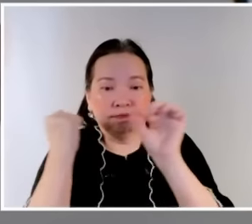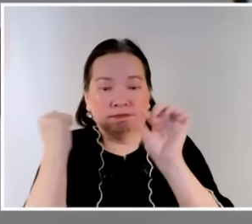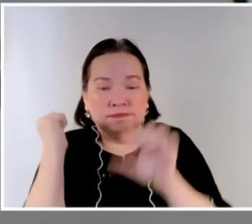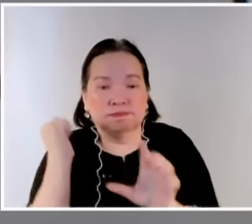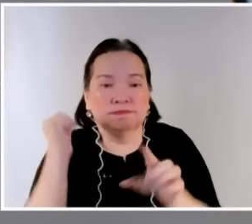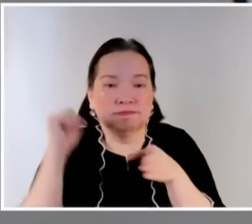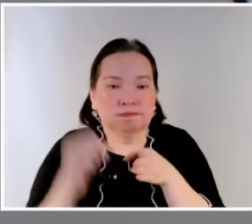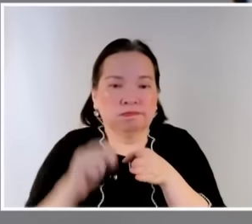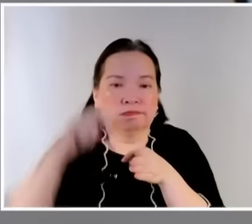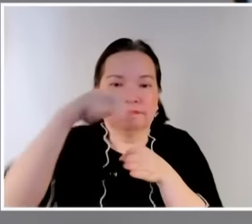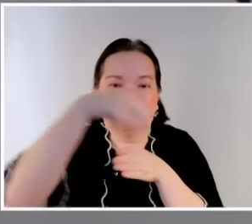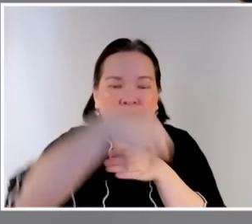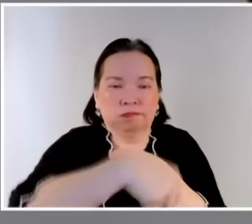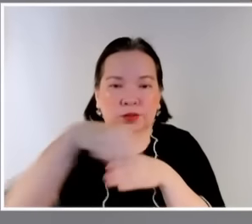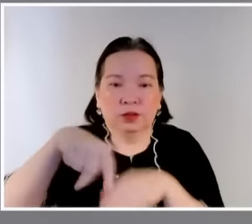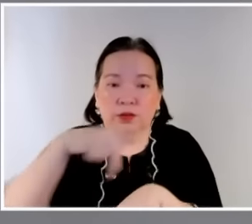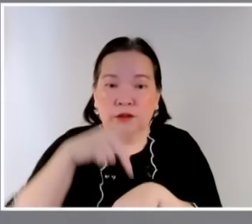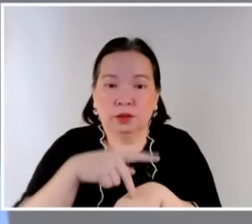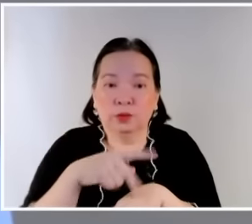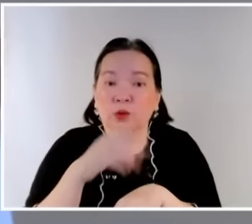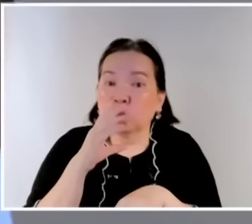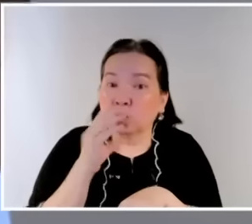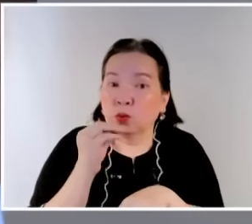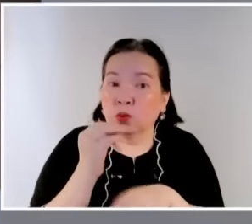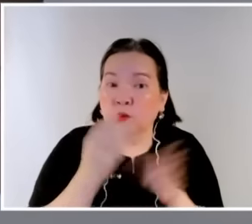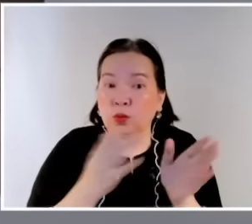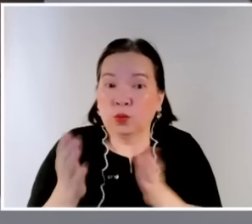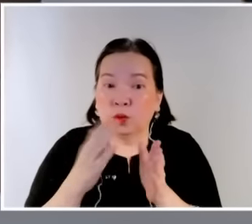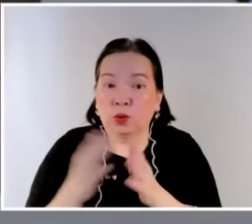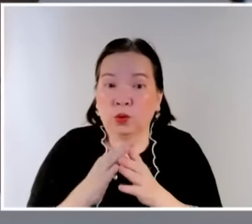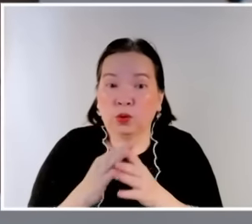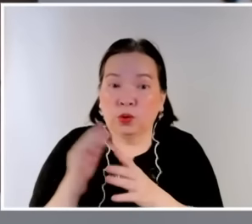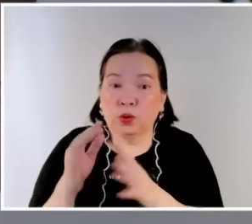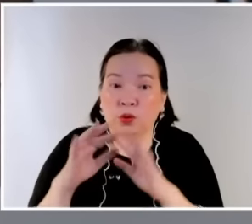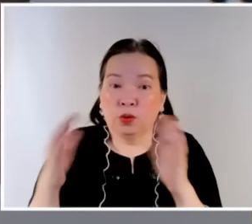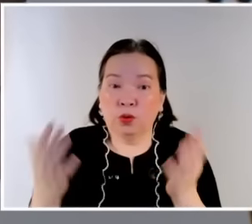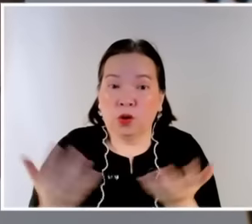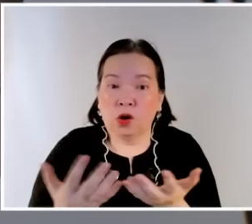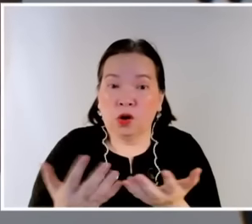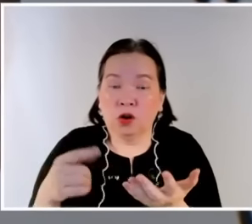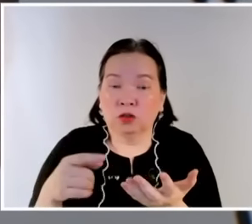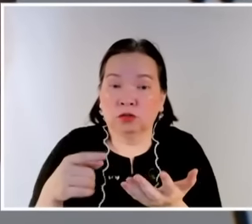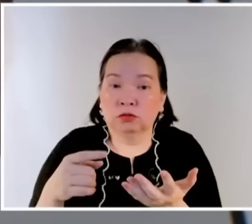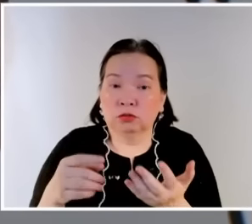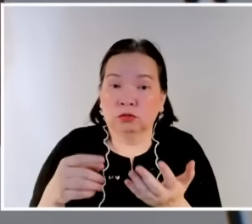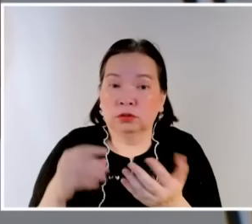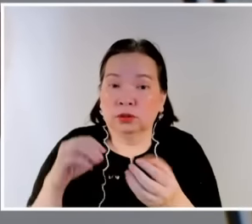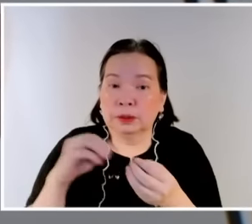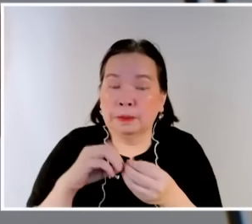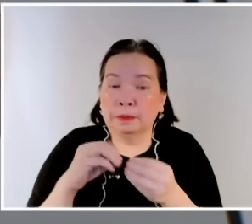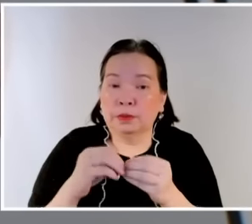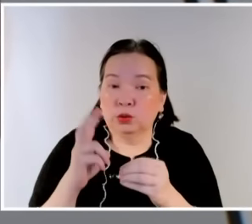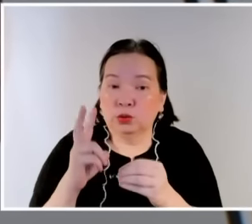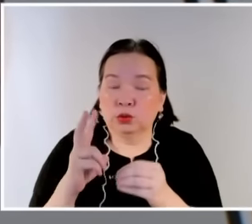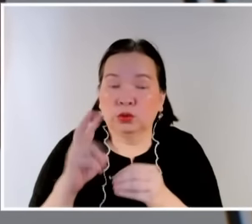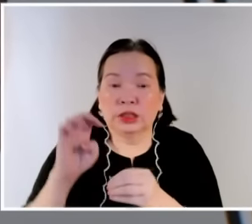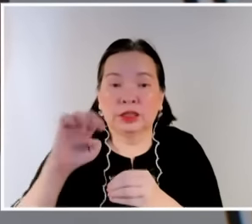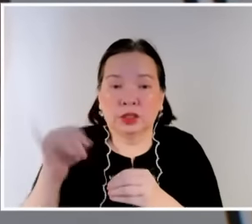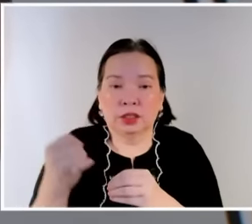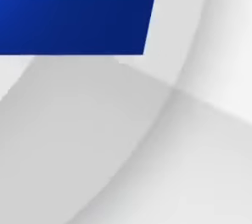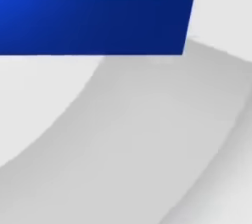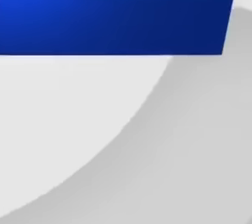at inorganisa ni Olympian at World No. 2 EJ of Vienna. Nagpapatrol, Jack